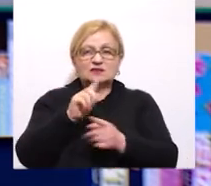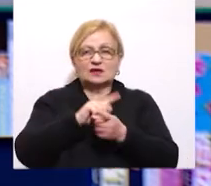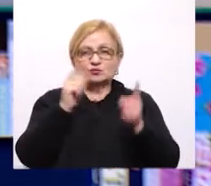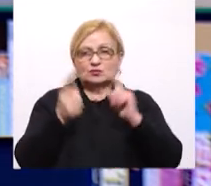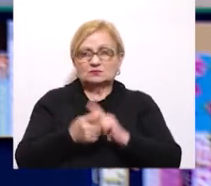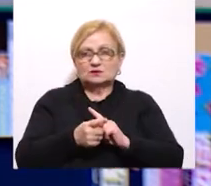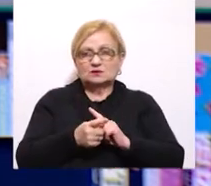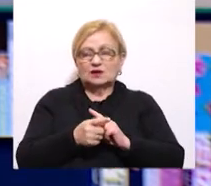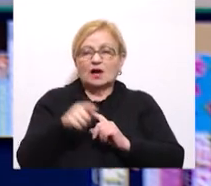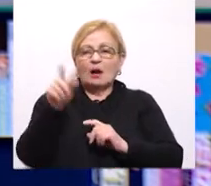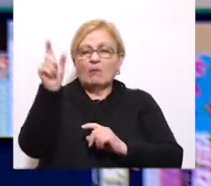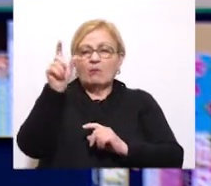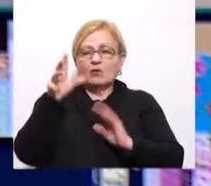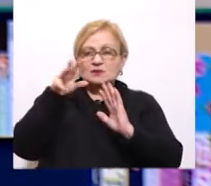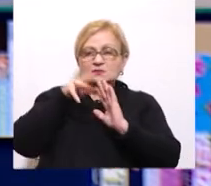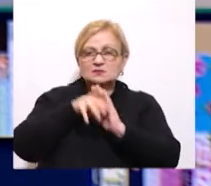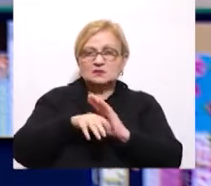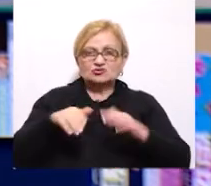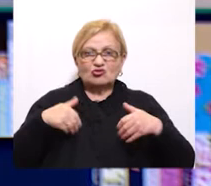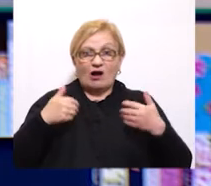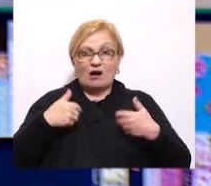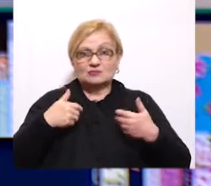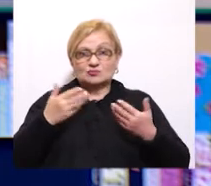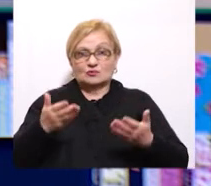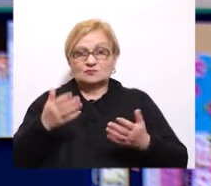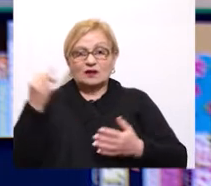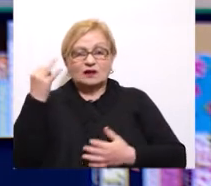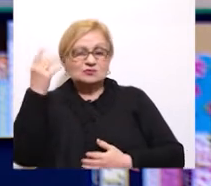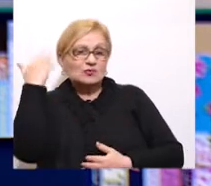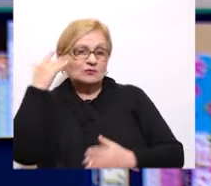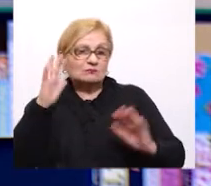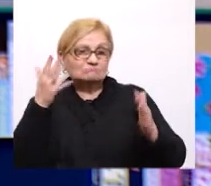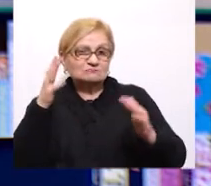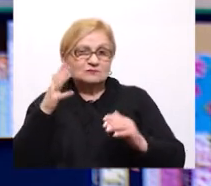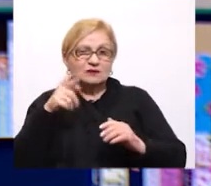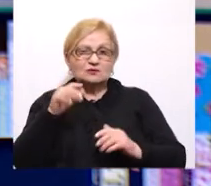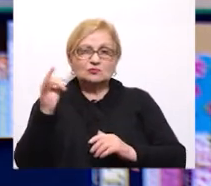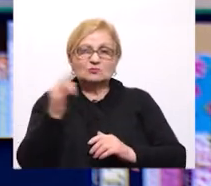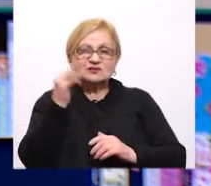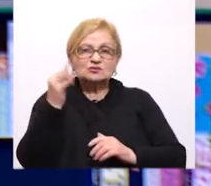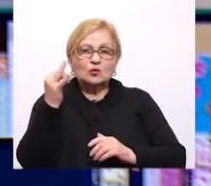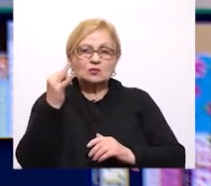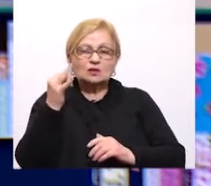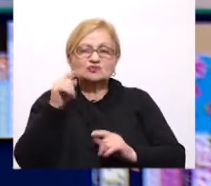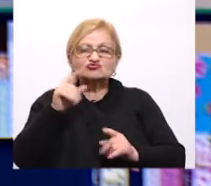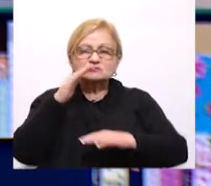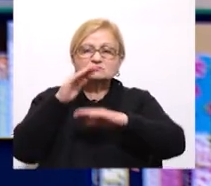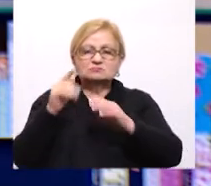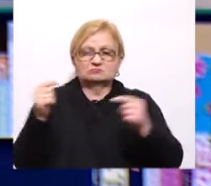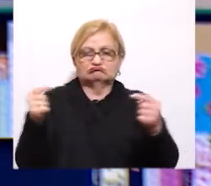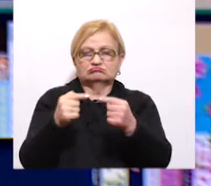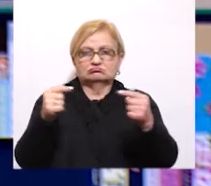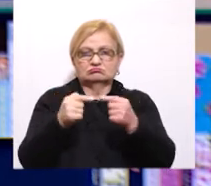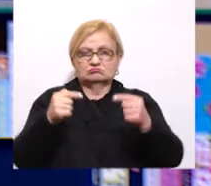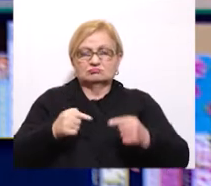აქცია და პოეზიაში ისე გააცოცხლა, რომ ისტორიულ მოვლენებს არაფერი დააკლო.